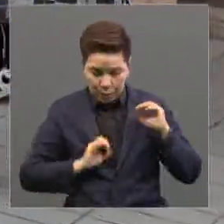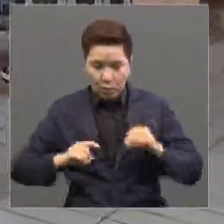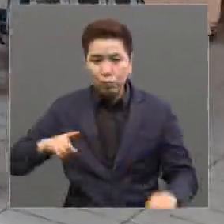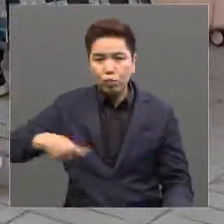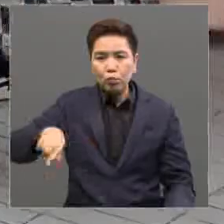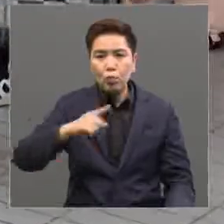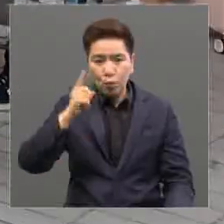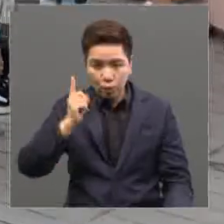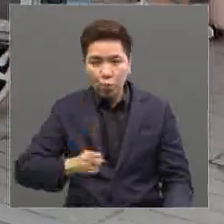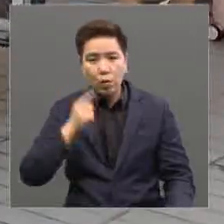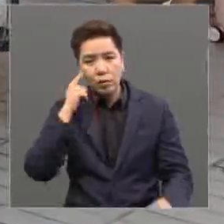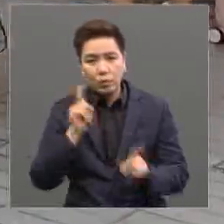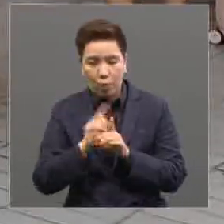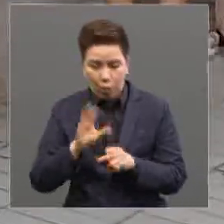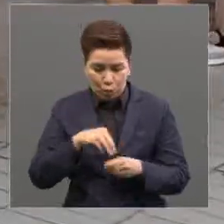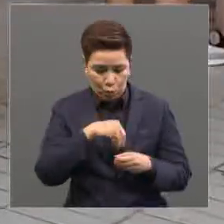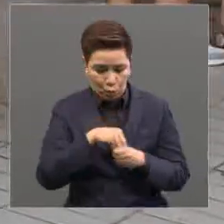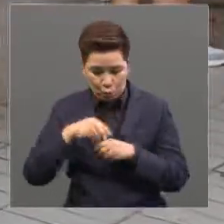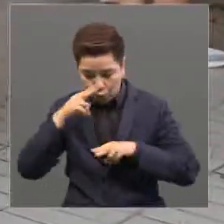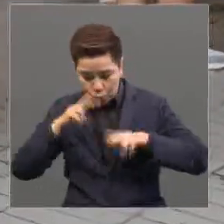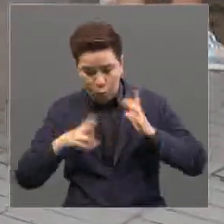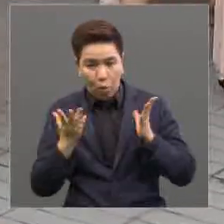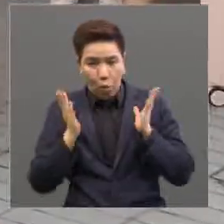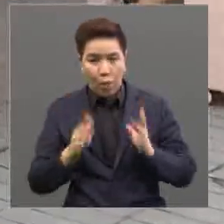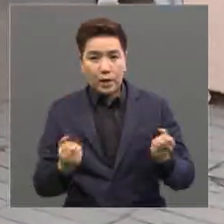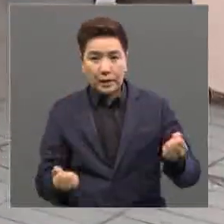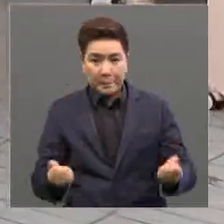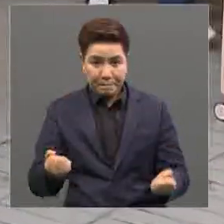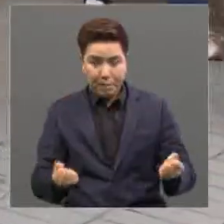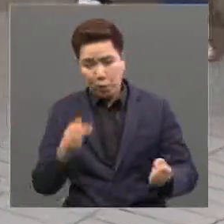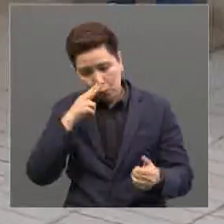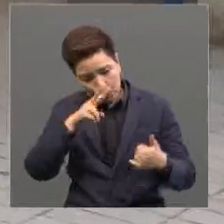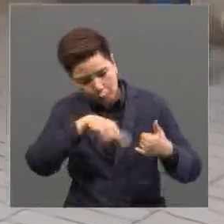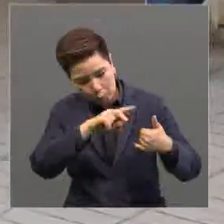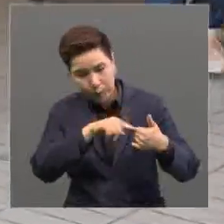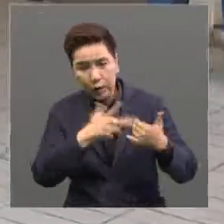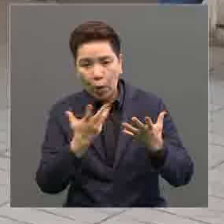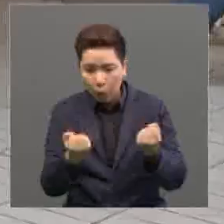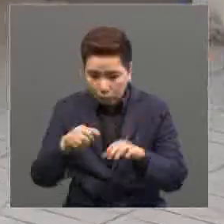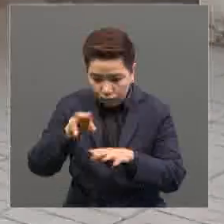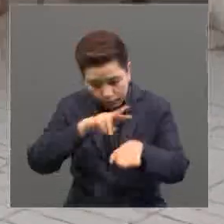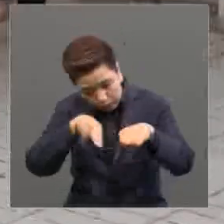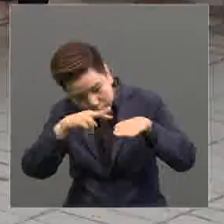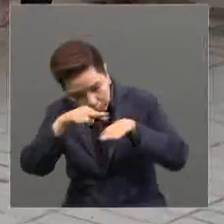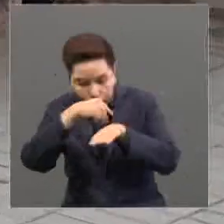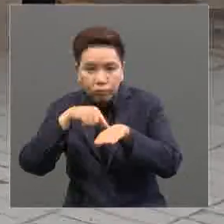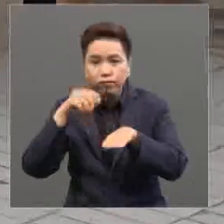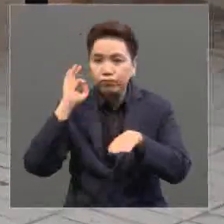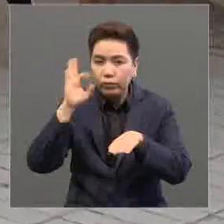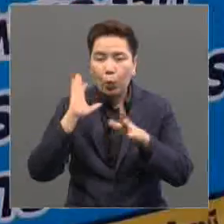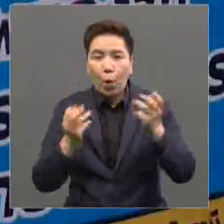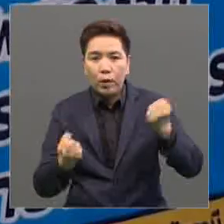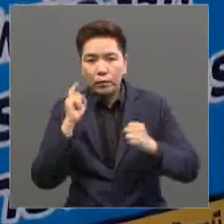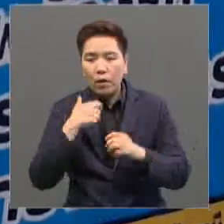มีการจัดเจ้าหน้าที่มาประจำเพื่อตรวจสภาพทั้งคนขับรถเนี่ยนะครับสภาพของรถด้วยในภาพรวมคนขับรถ